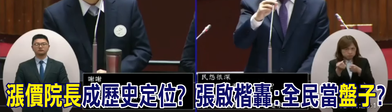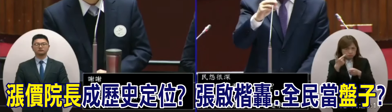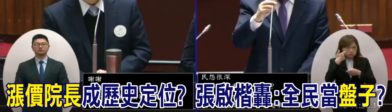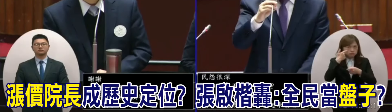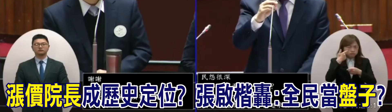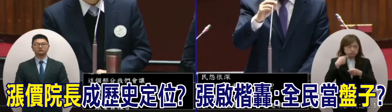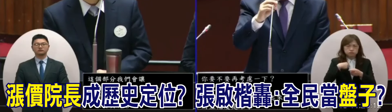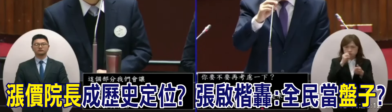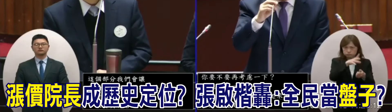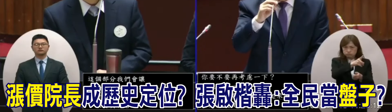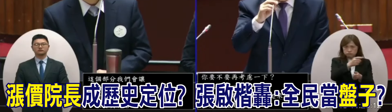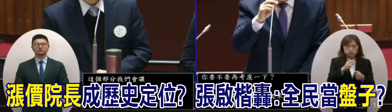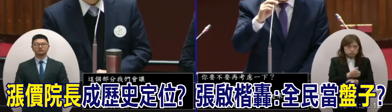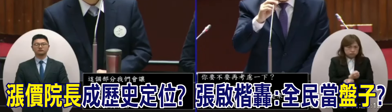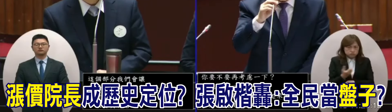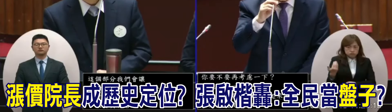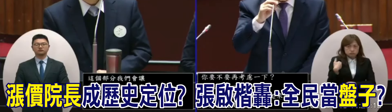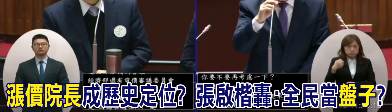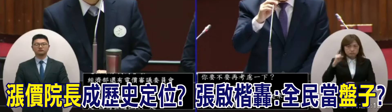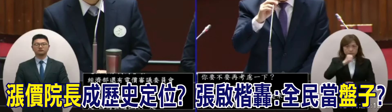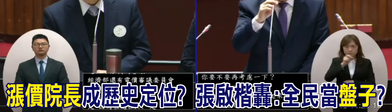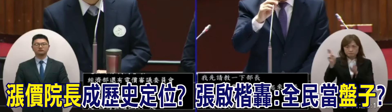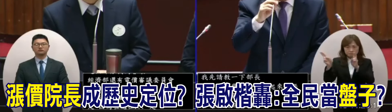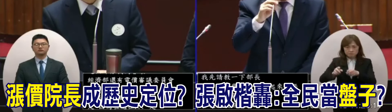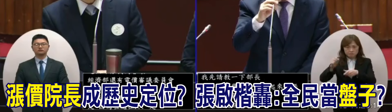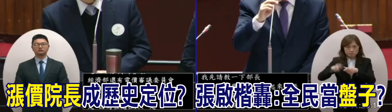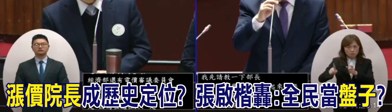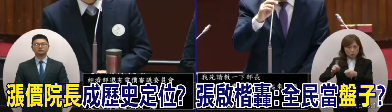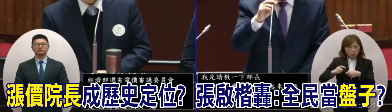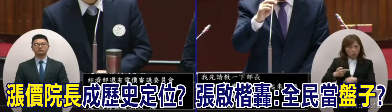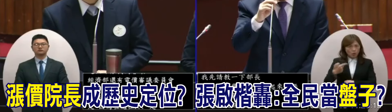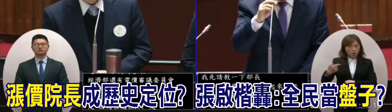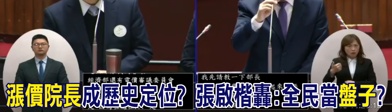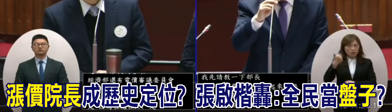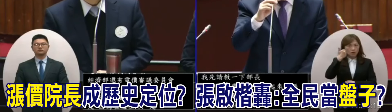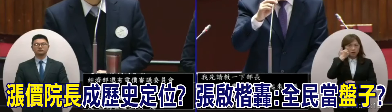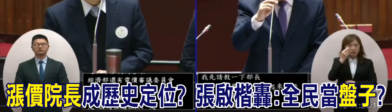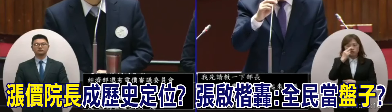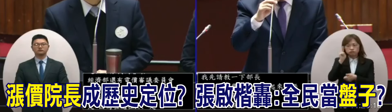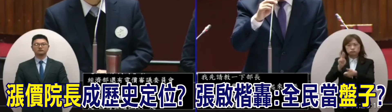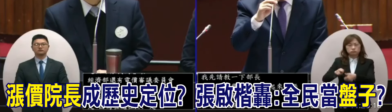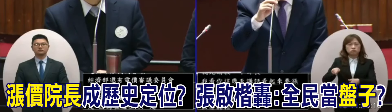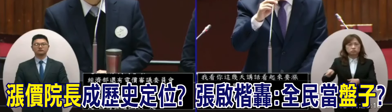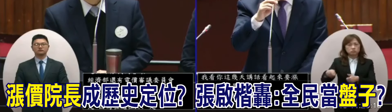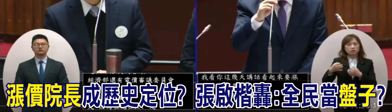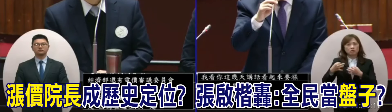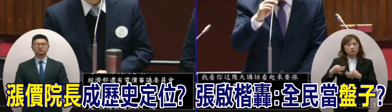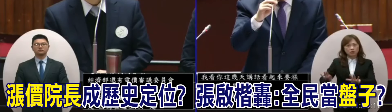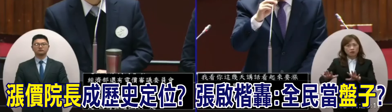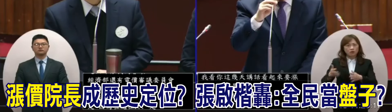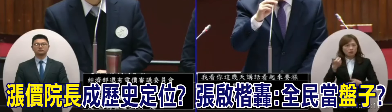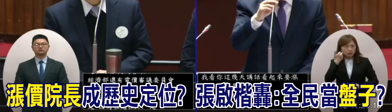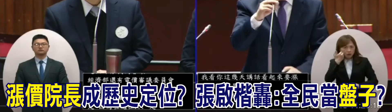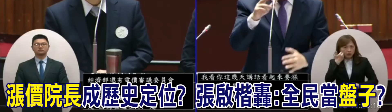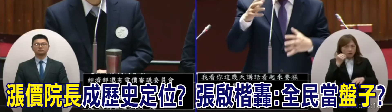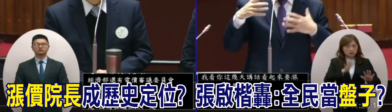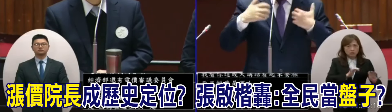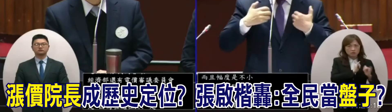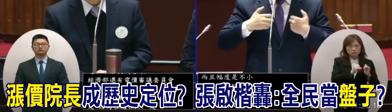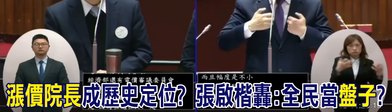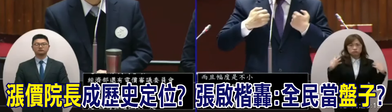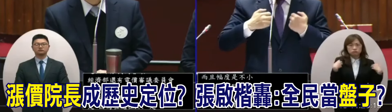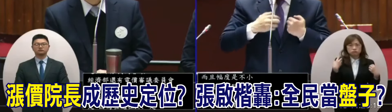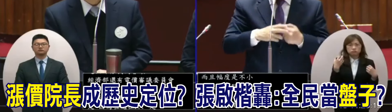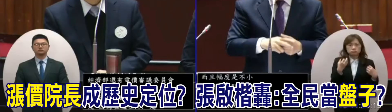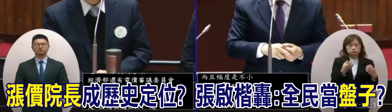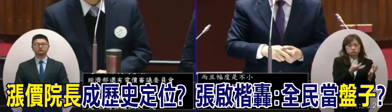亏损，台电以前是金鸡母是谁把它搞坏了？台电现在这个亏损要人民来补吗？要剥